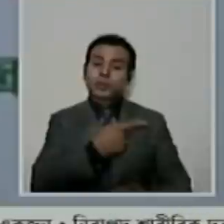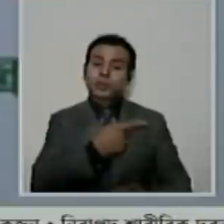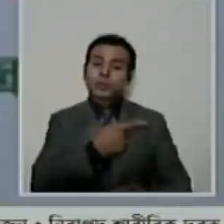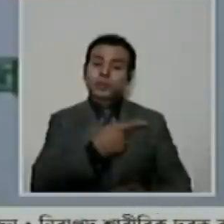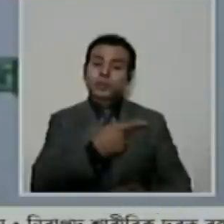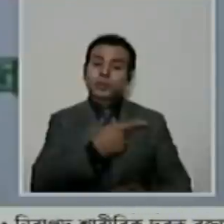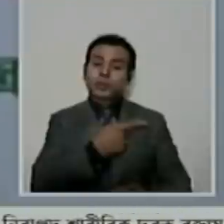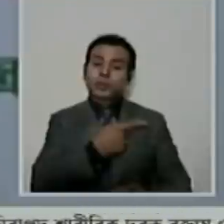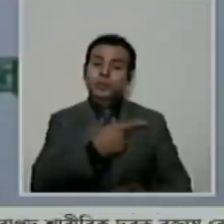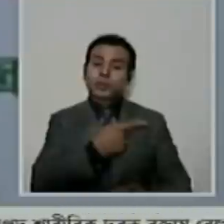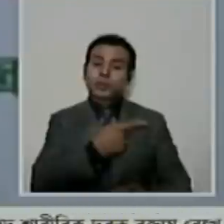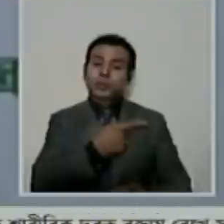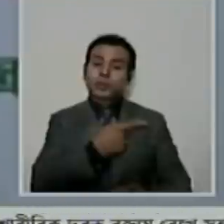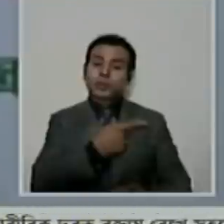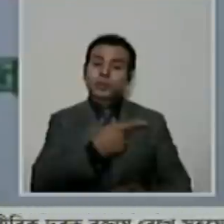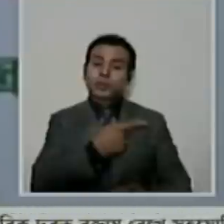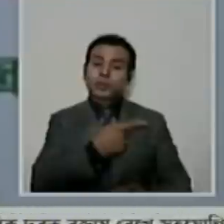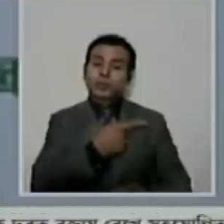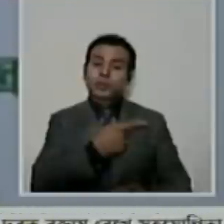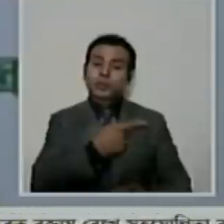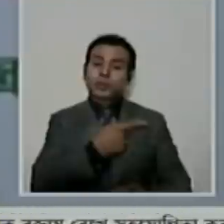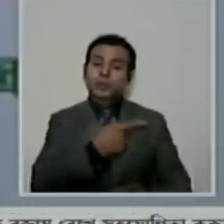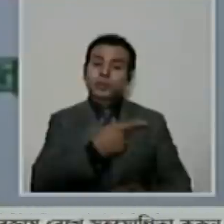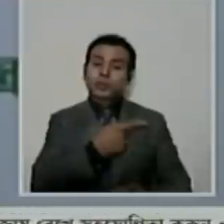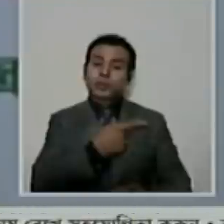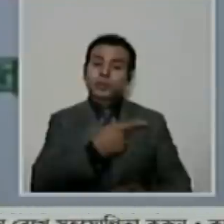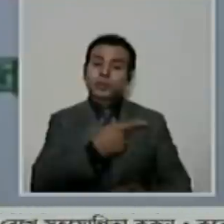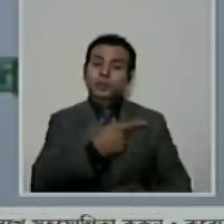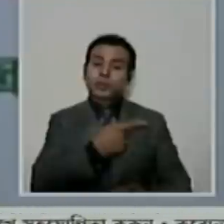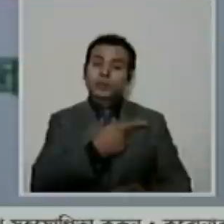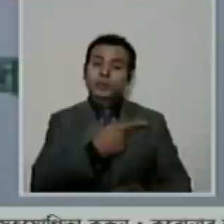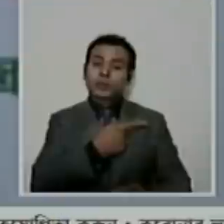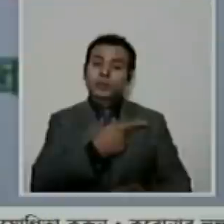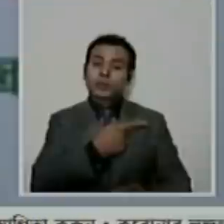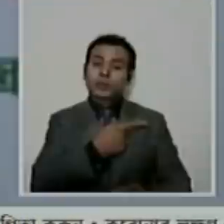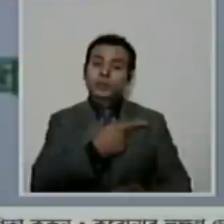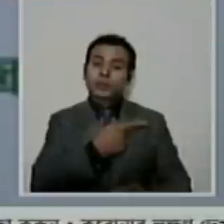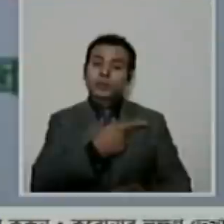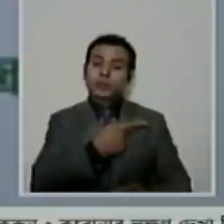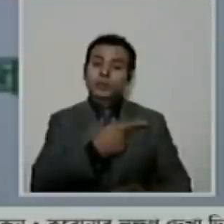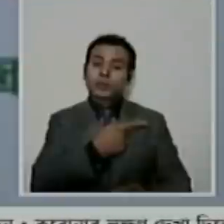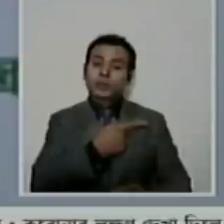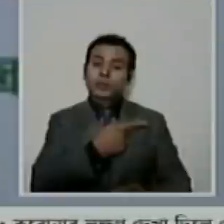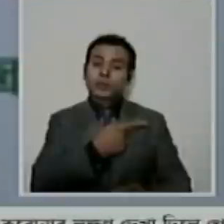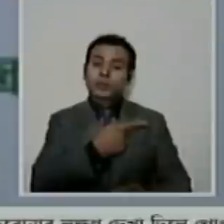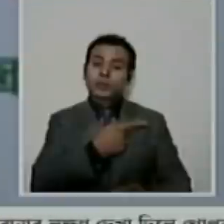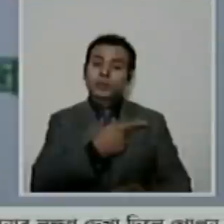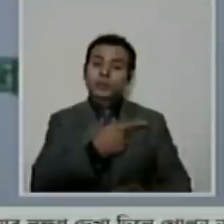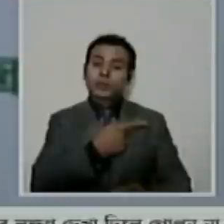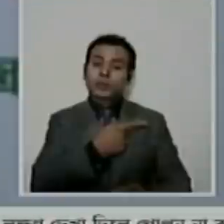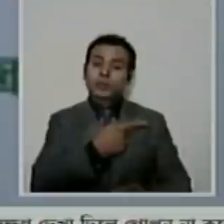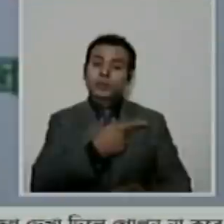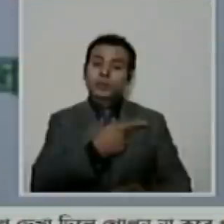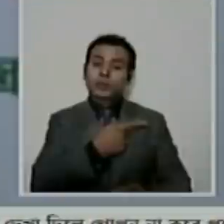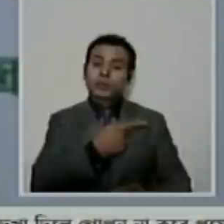করে খাবো, বিশেষ করে ভাঙার পরে, ইফতারের পরে আমরা যেন তরল খাবার এবং পানি বেশি করে খাই। আমরা যেন